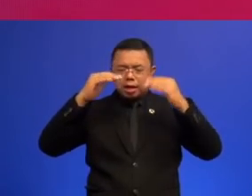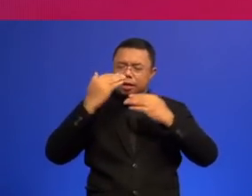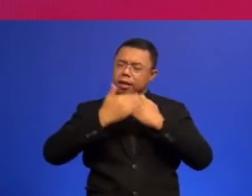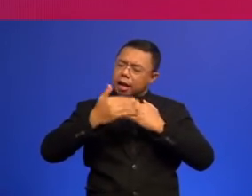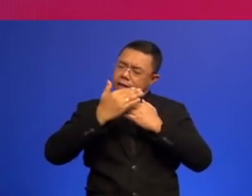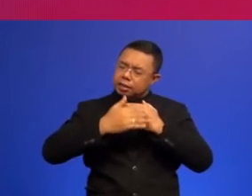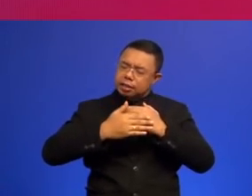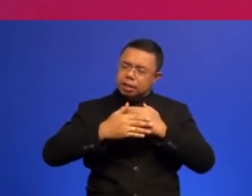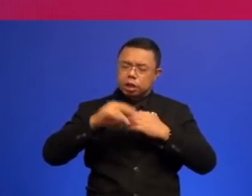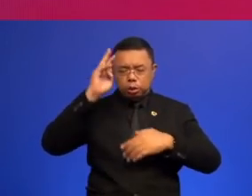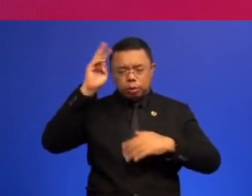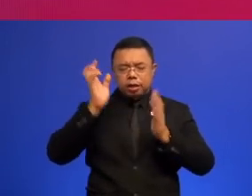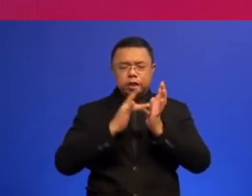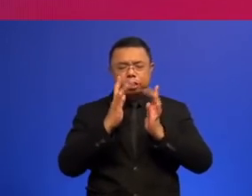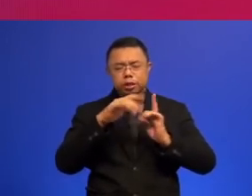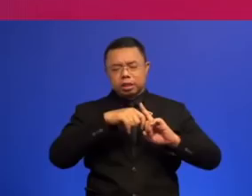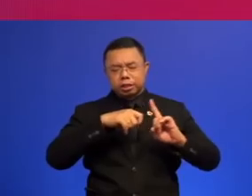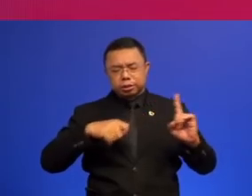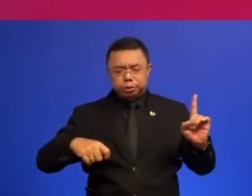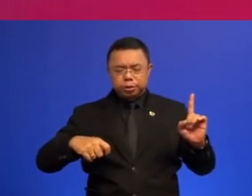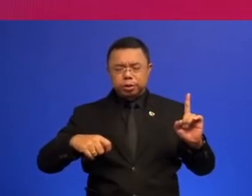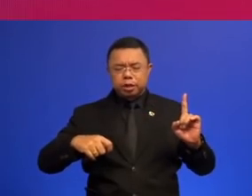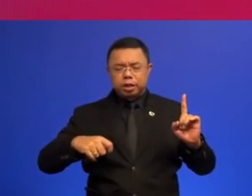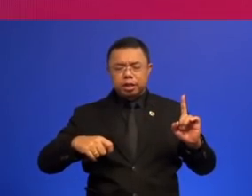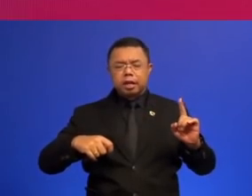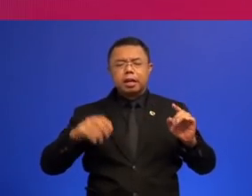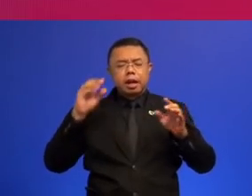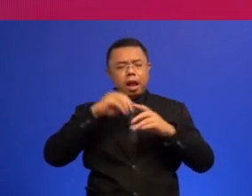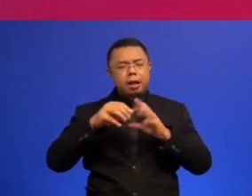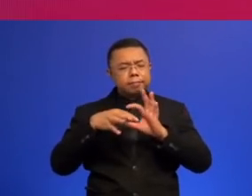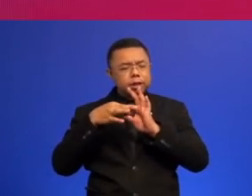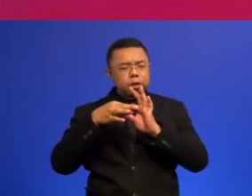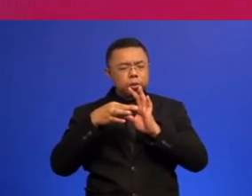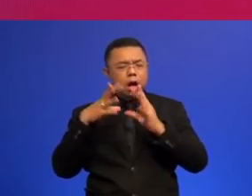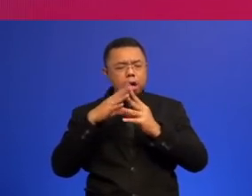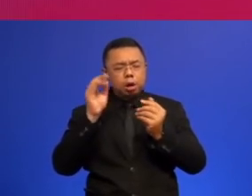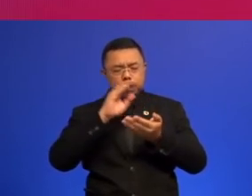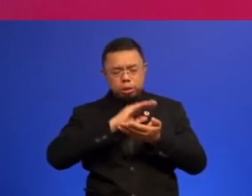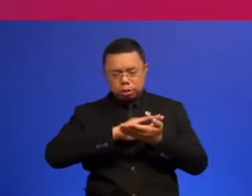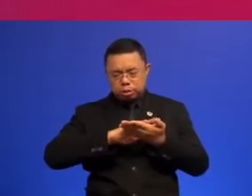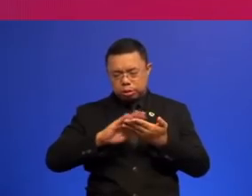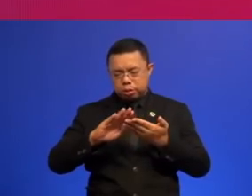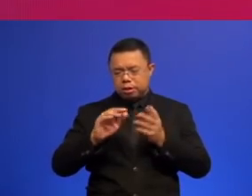kasih sayang Tuhan kita Yesus Kristus di dalam persekutuan Roh